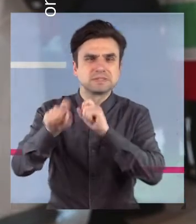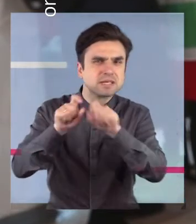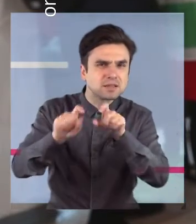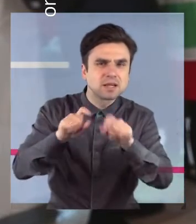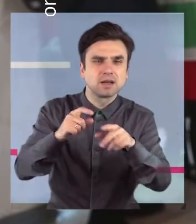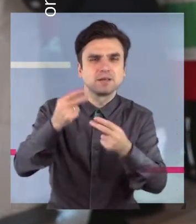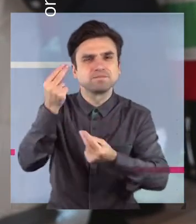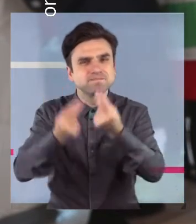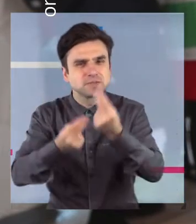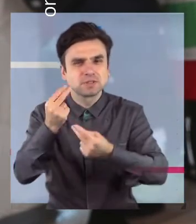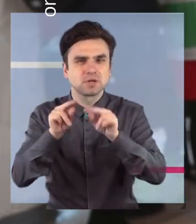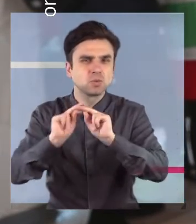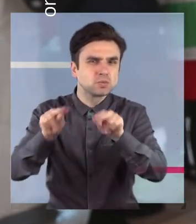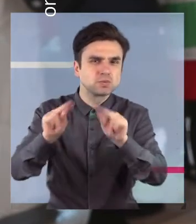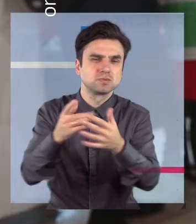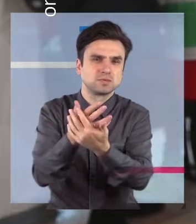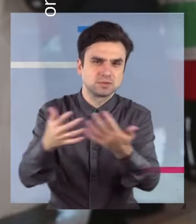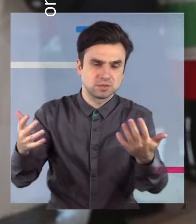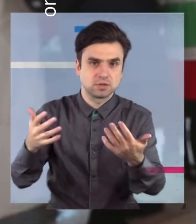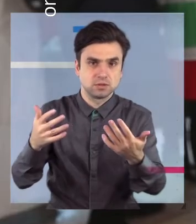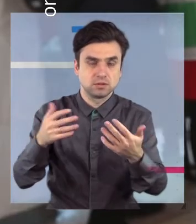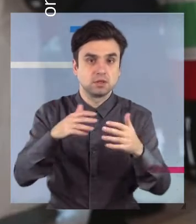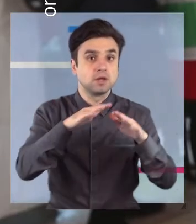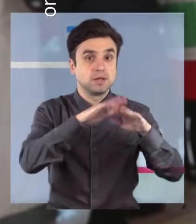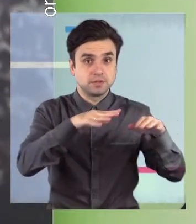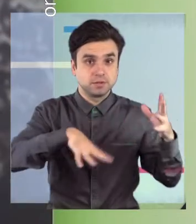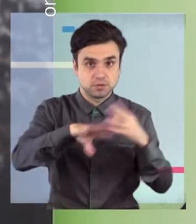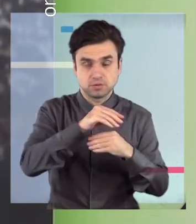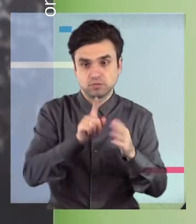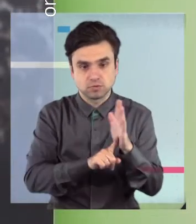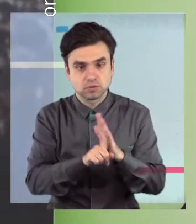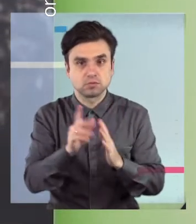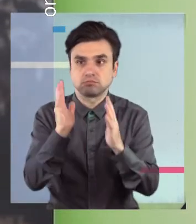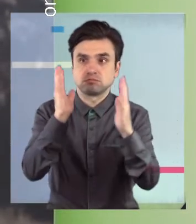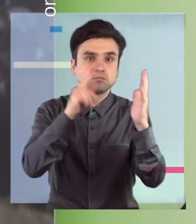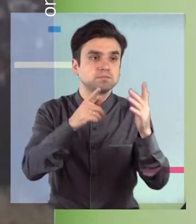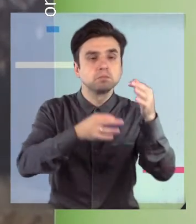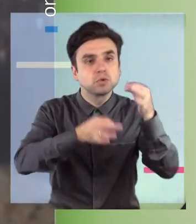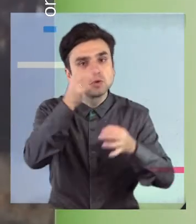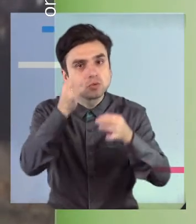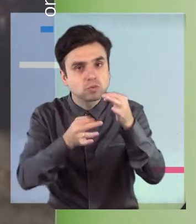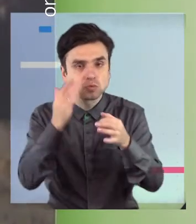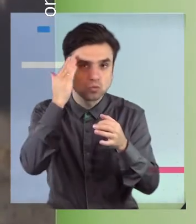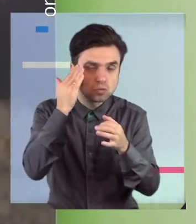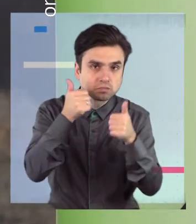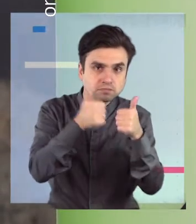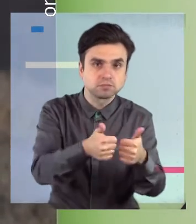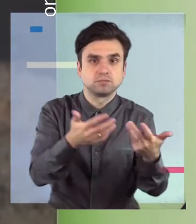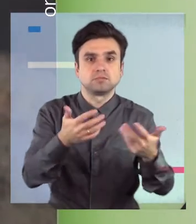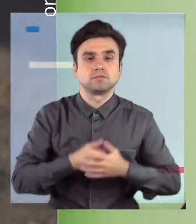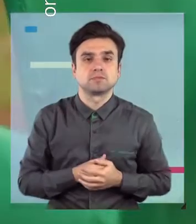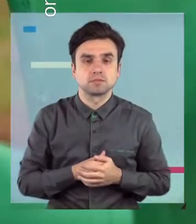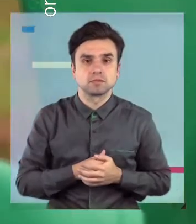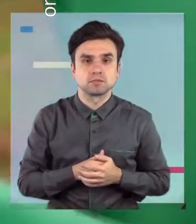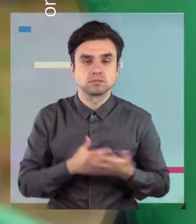прививаються інтерес і любов к природі з раннього возрасту. Зелений центр Метінвест – одна з найвідоміших організацій у